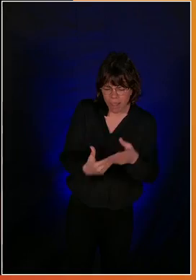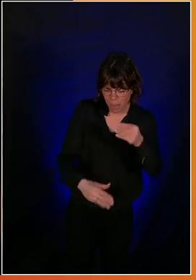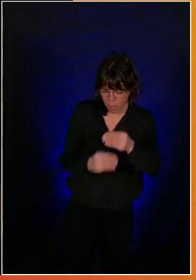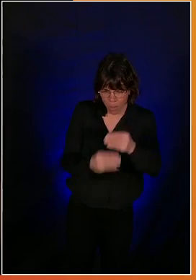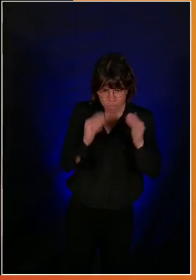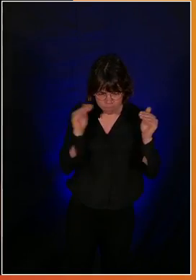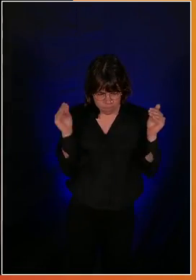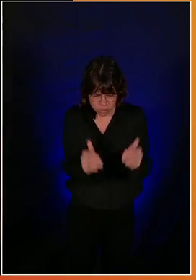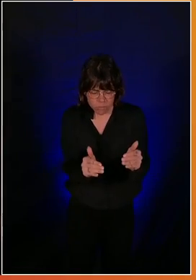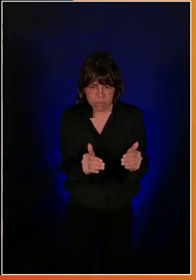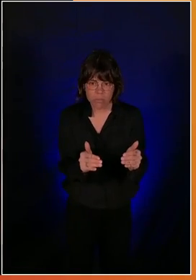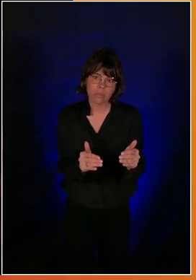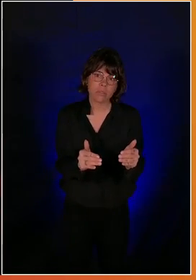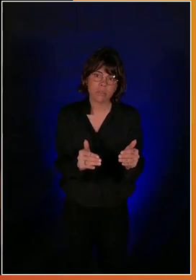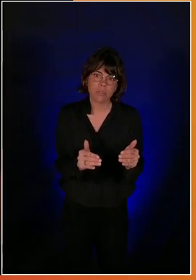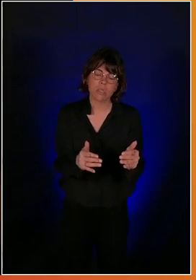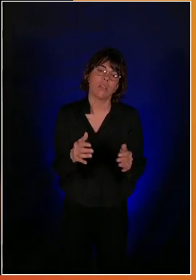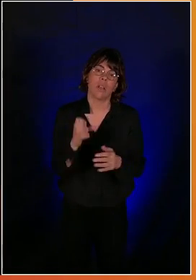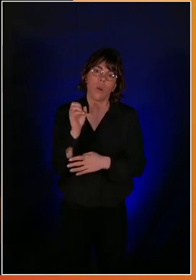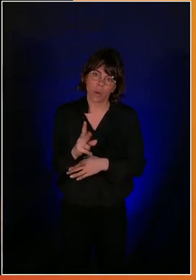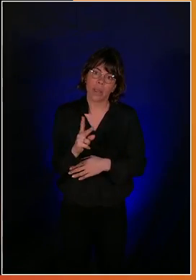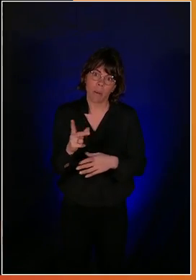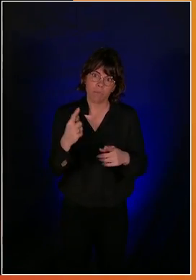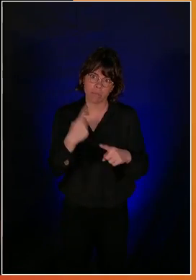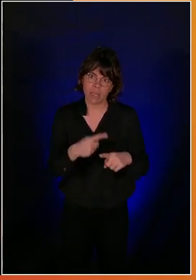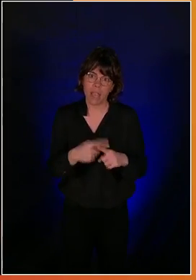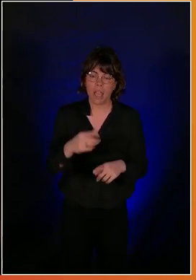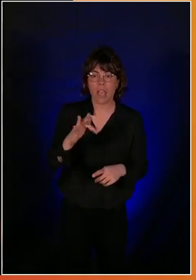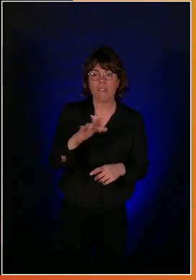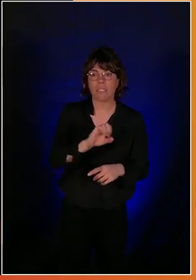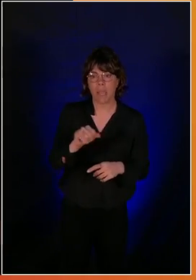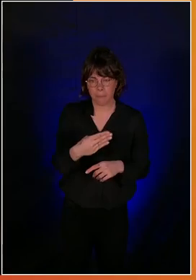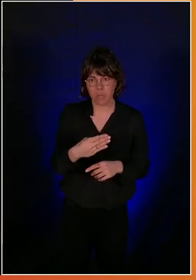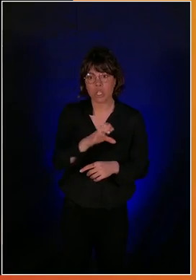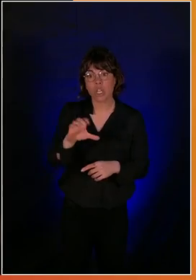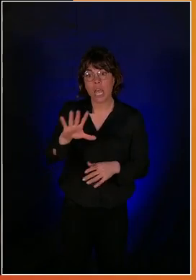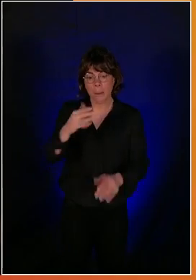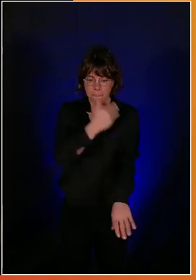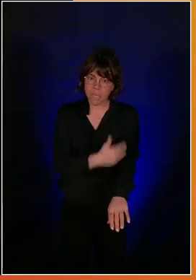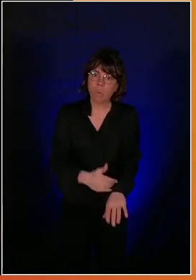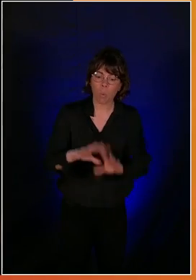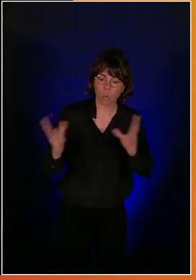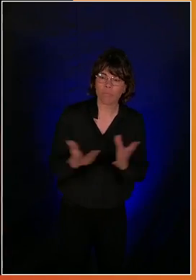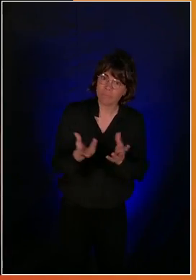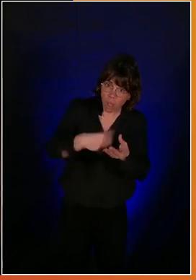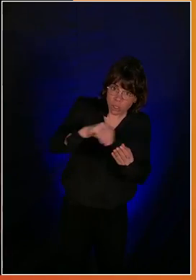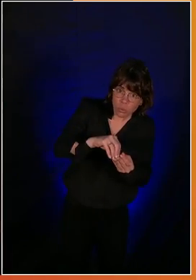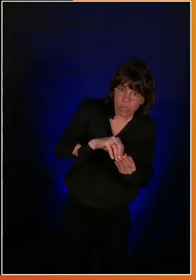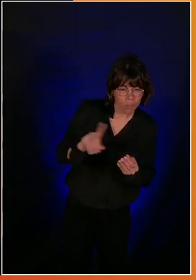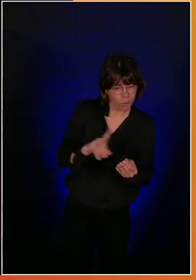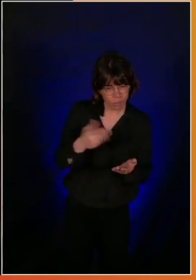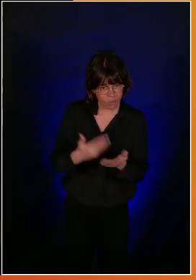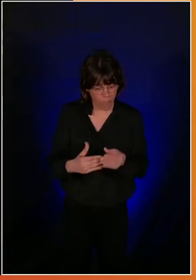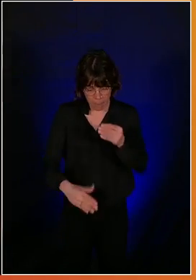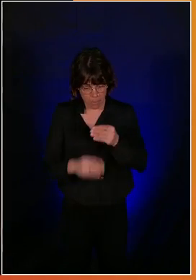l'amendement s'engage à se rapprocher de la FSM représentant 105 millions non ça y est tu rajoute encore ah non c'est mon amendement